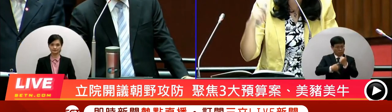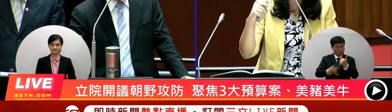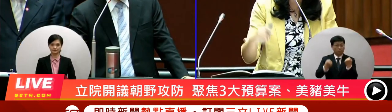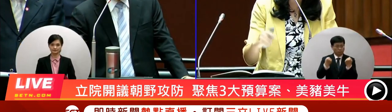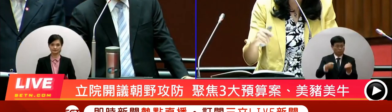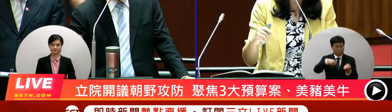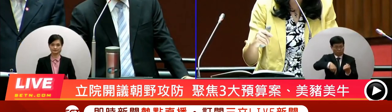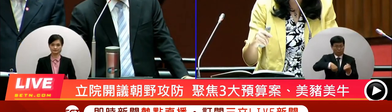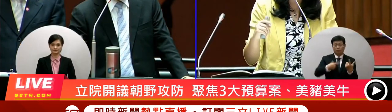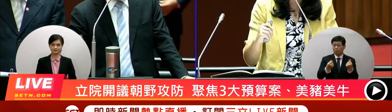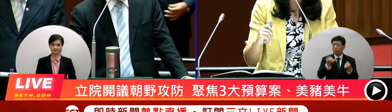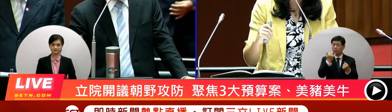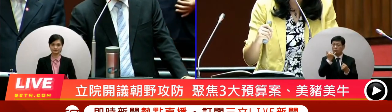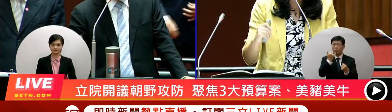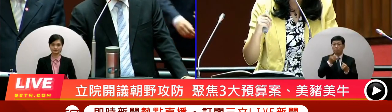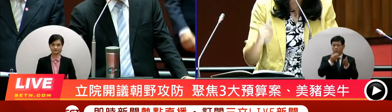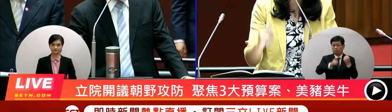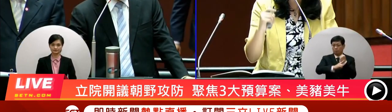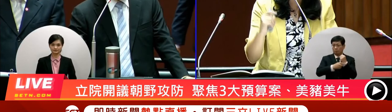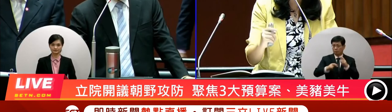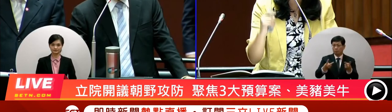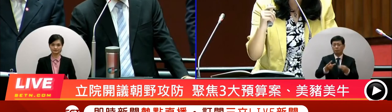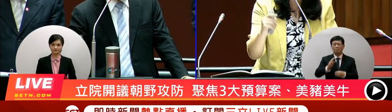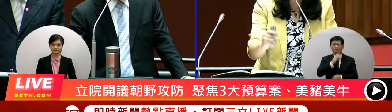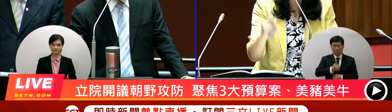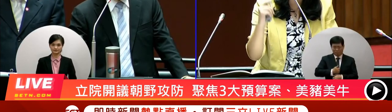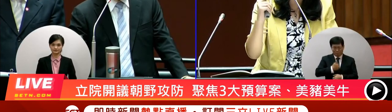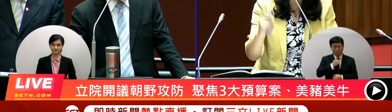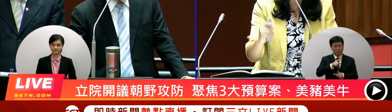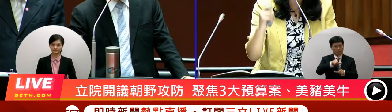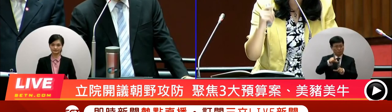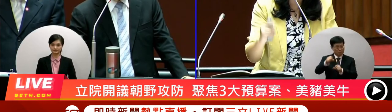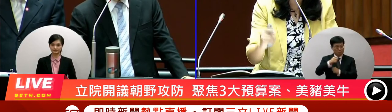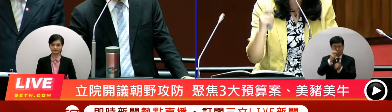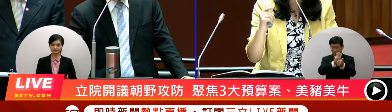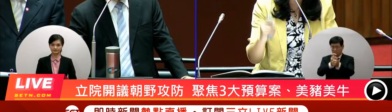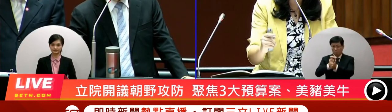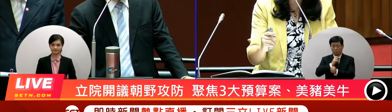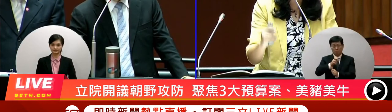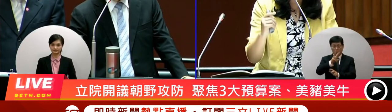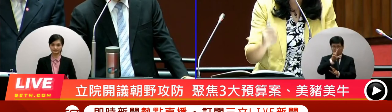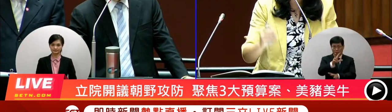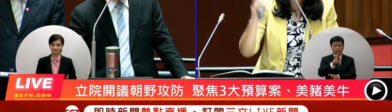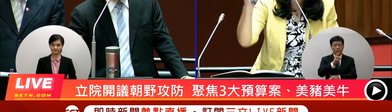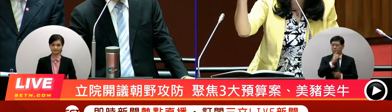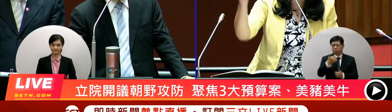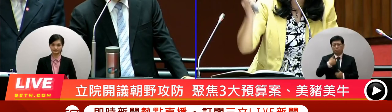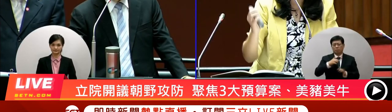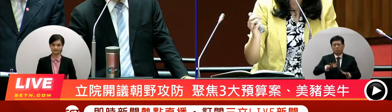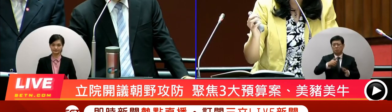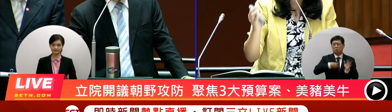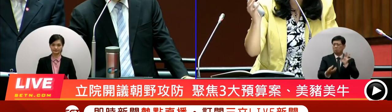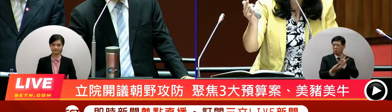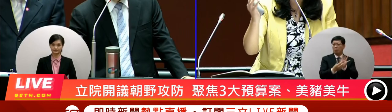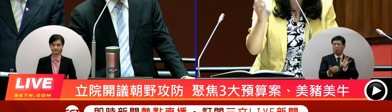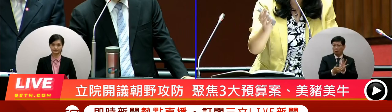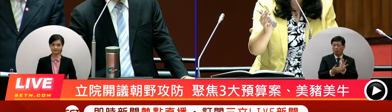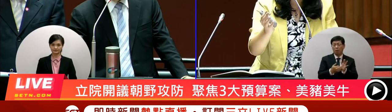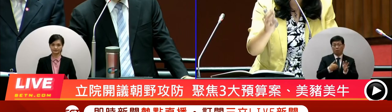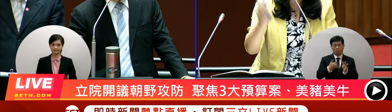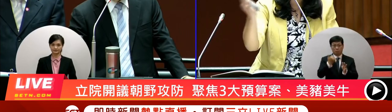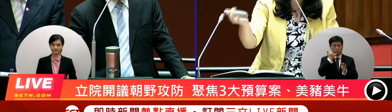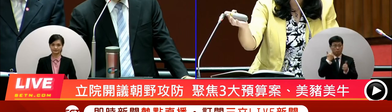院，我们可以做的是修法，可是真正要落实监督这件事情，要把关，不是说今天有了标示就